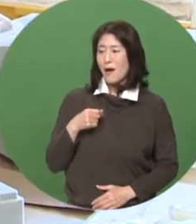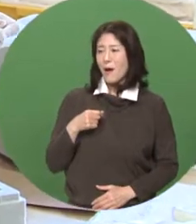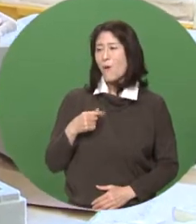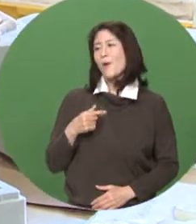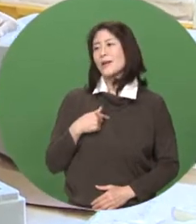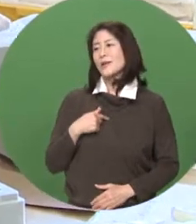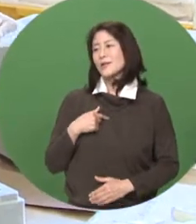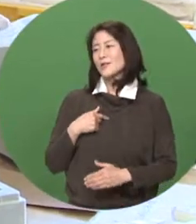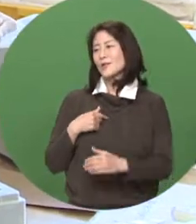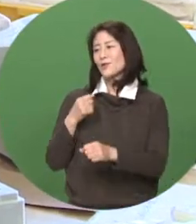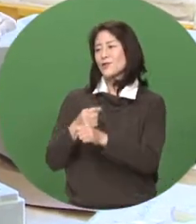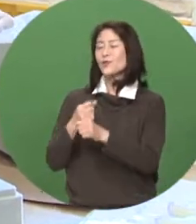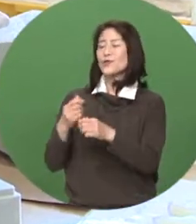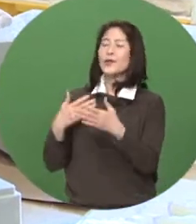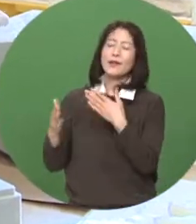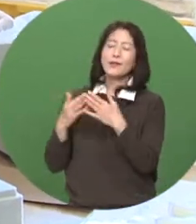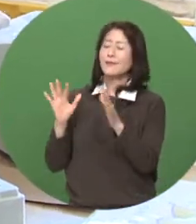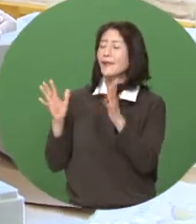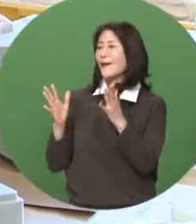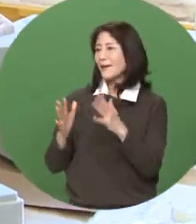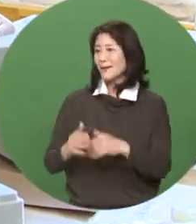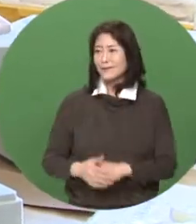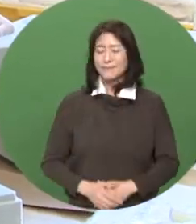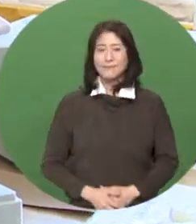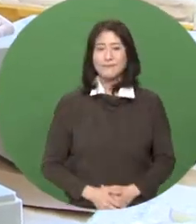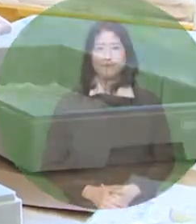ったことないです。 あ、そうですか。